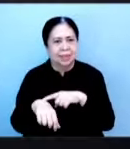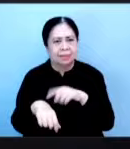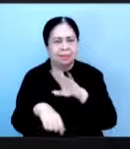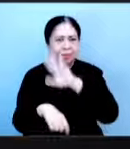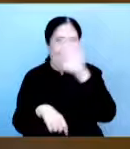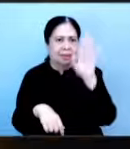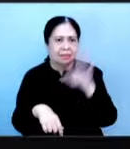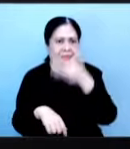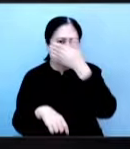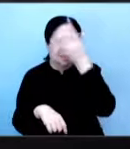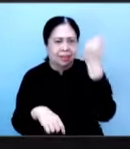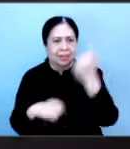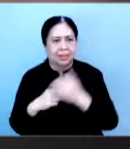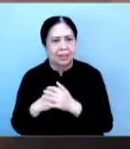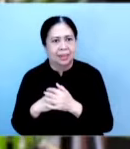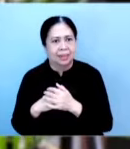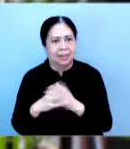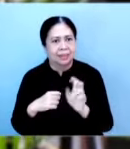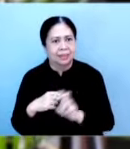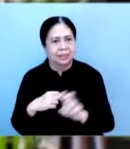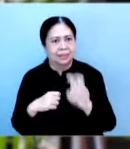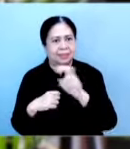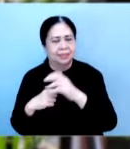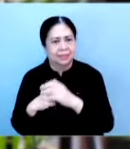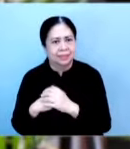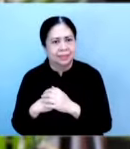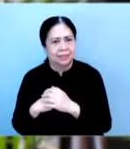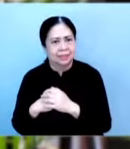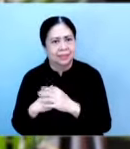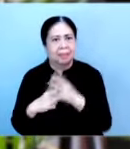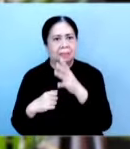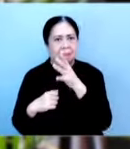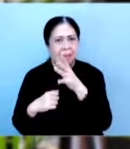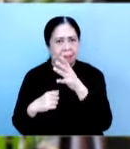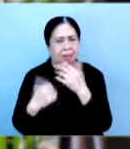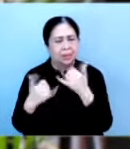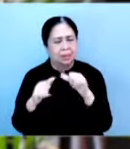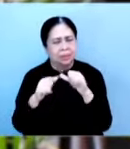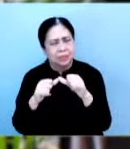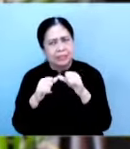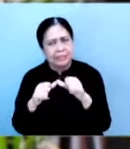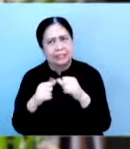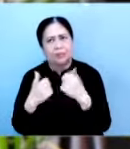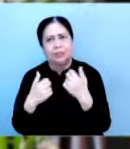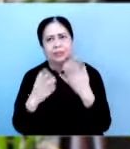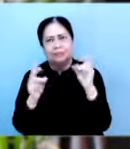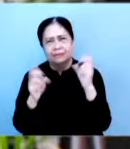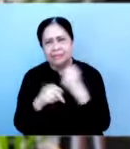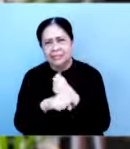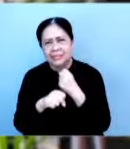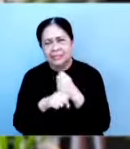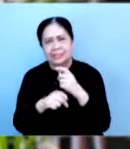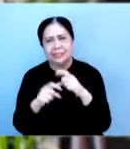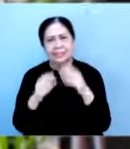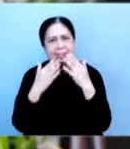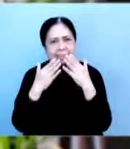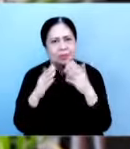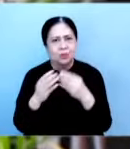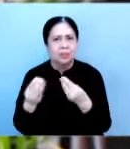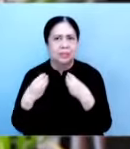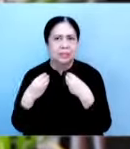makakalimutan sa Journey na ito mama is fighting and thank you kasi binigyan mo